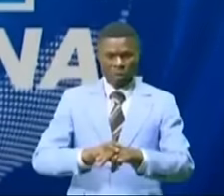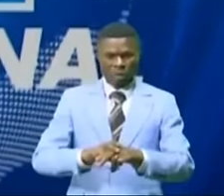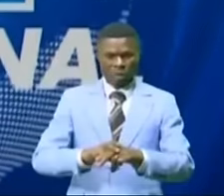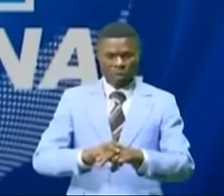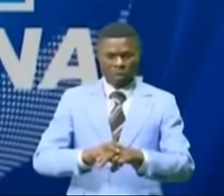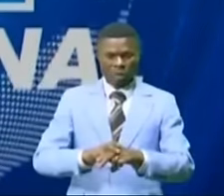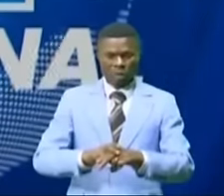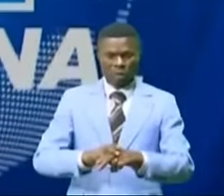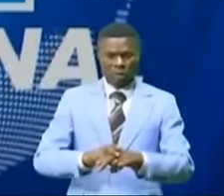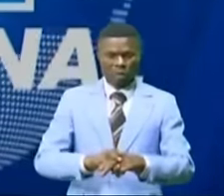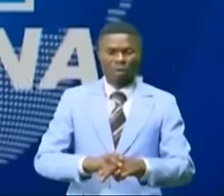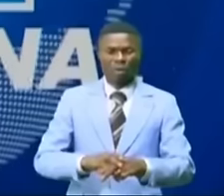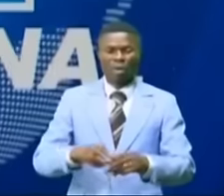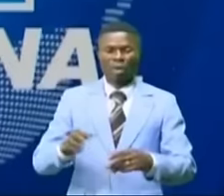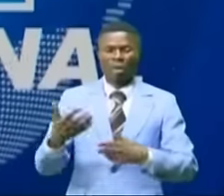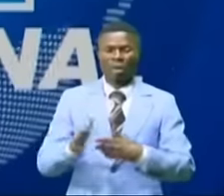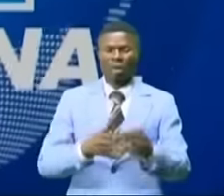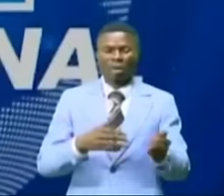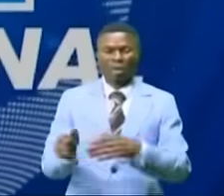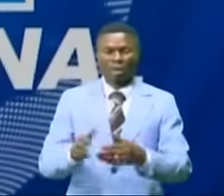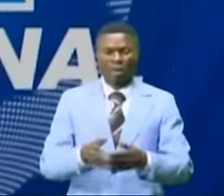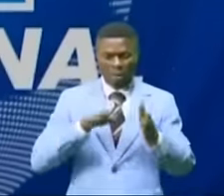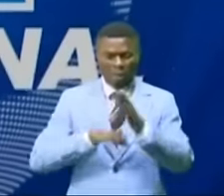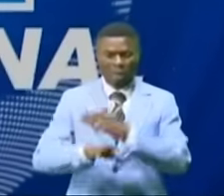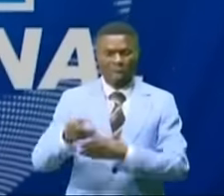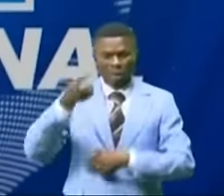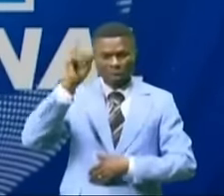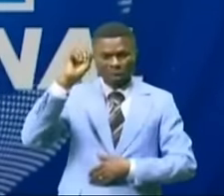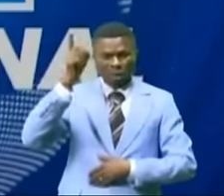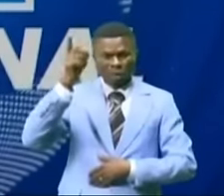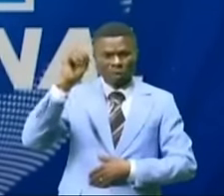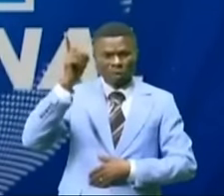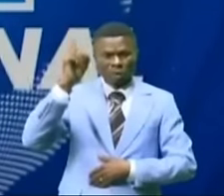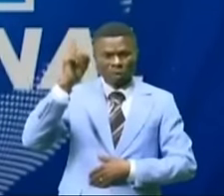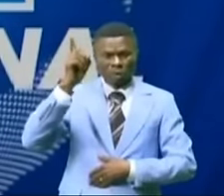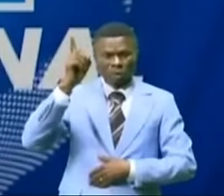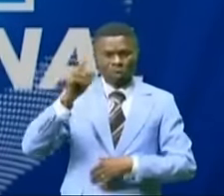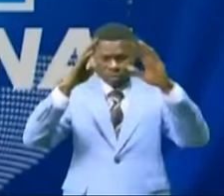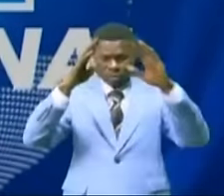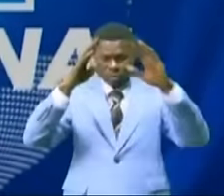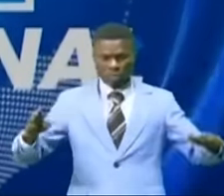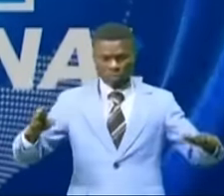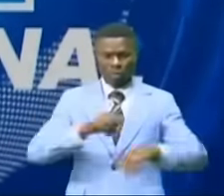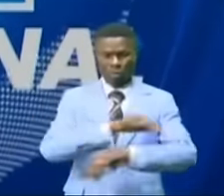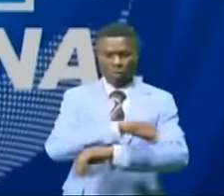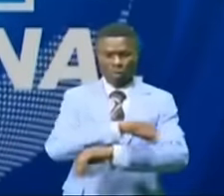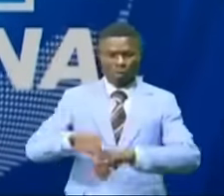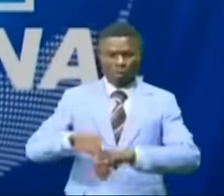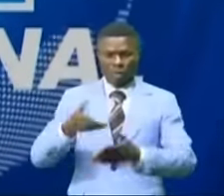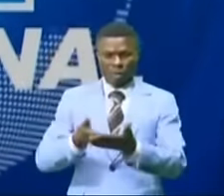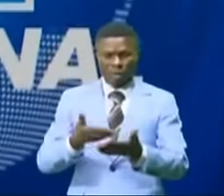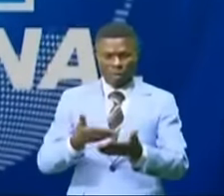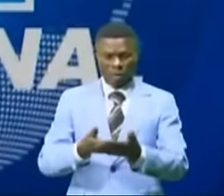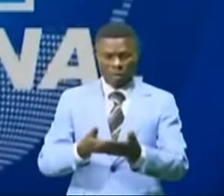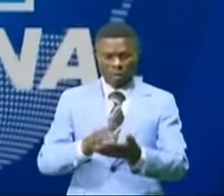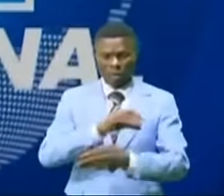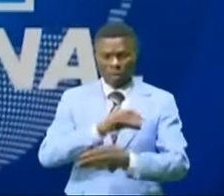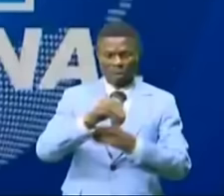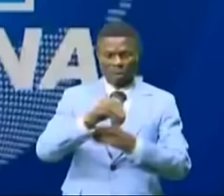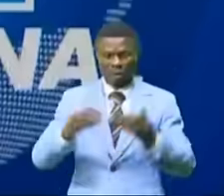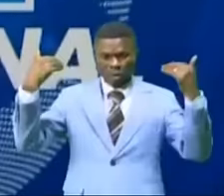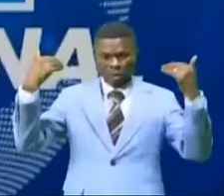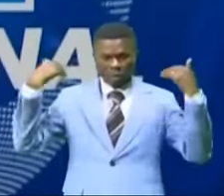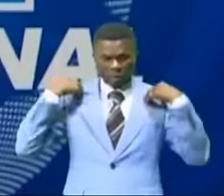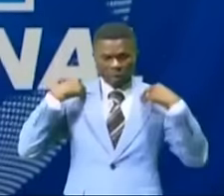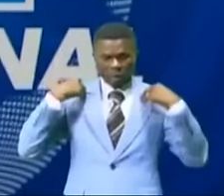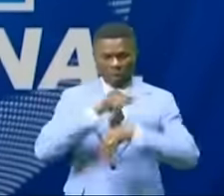manière à l'entrée principale de l'immeuble abritant la station centrale. Les